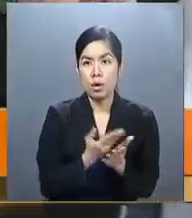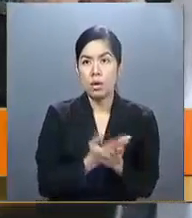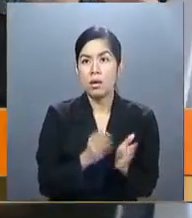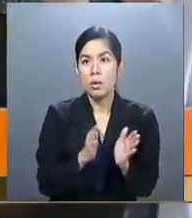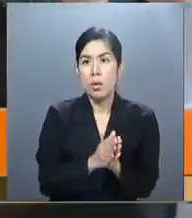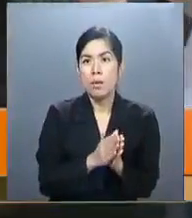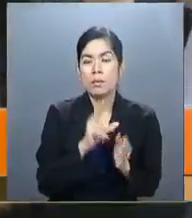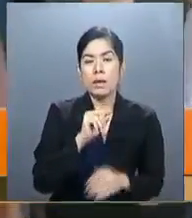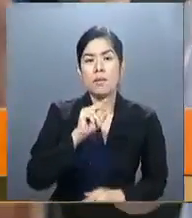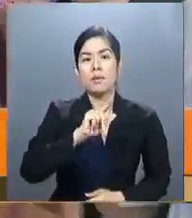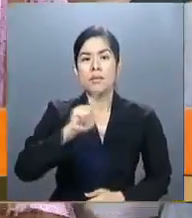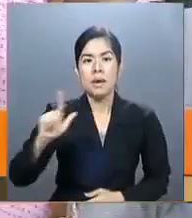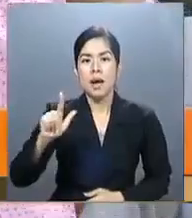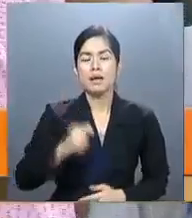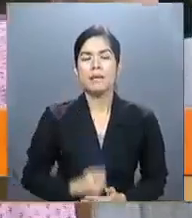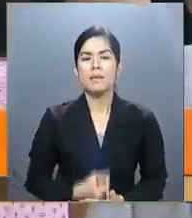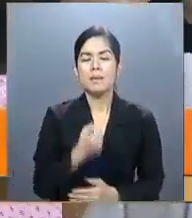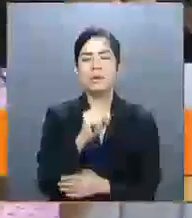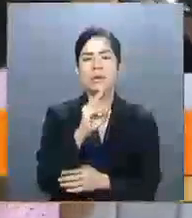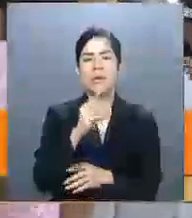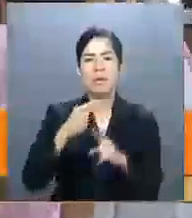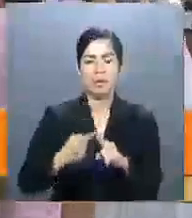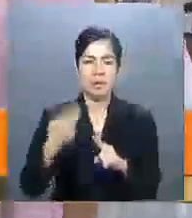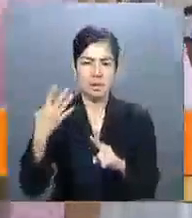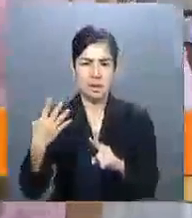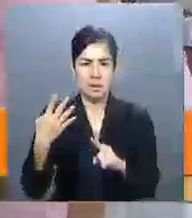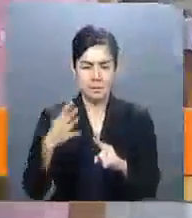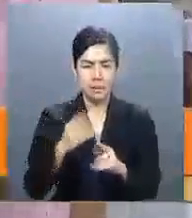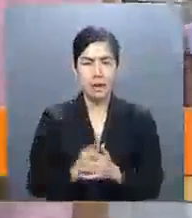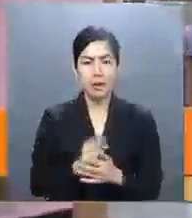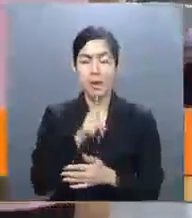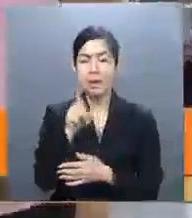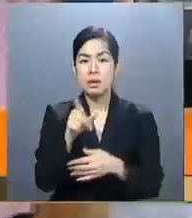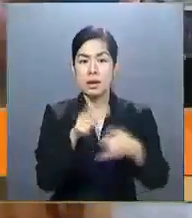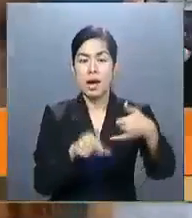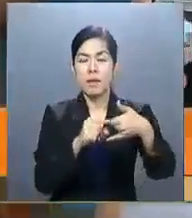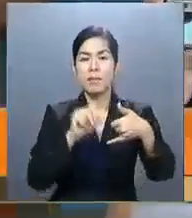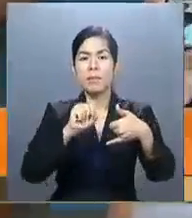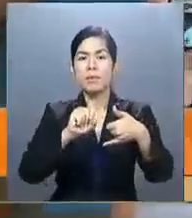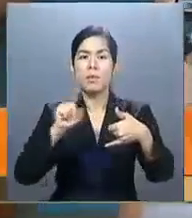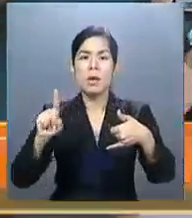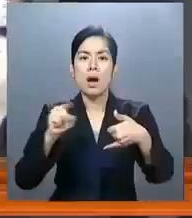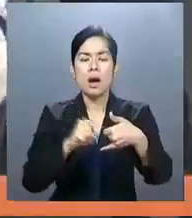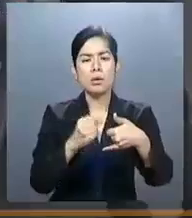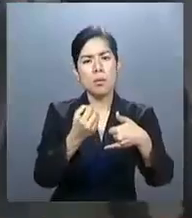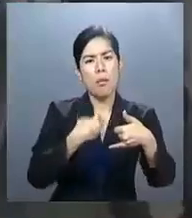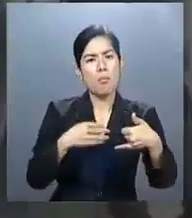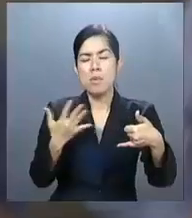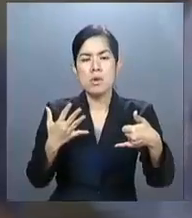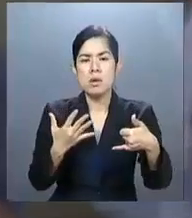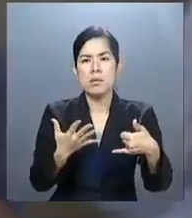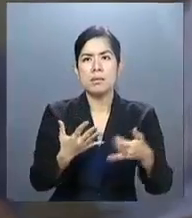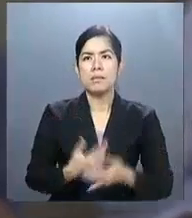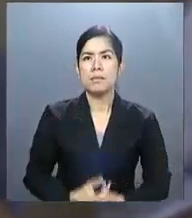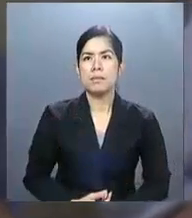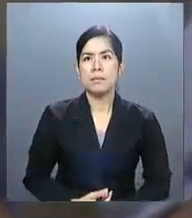ล้านบาทงวดวันที่16เมษายนที่ผ่านมาเมื่อทวงถามไปยังนางสุดารัตน์กลับถูกปฏิเสธค่ะ